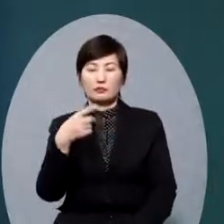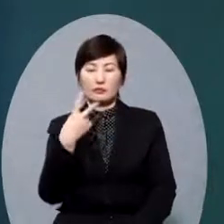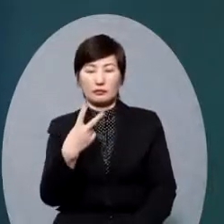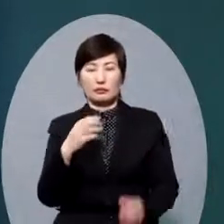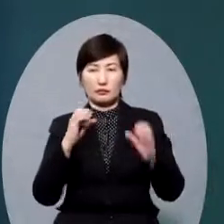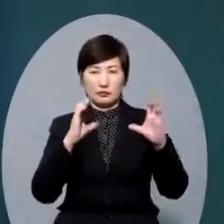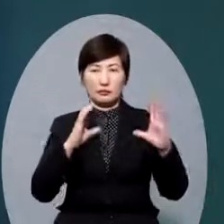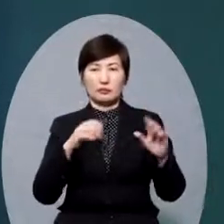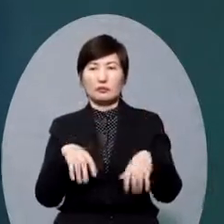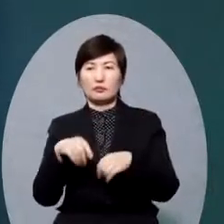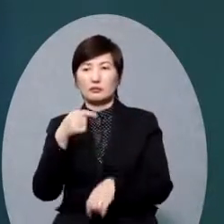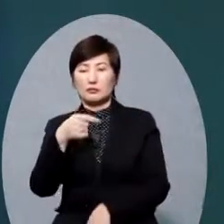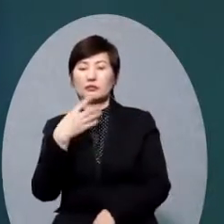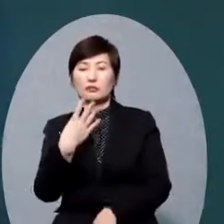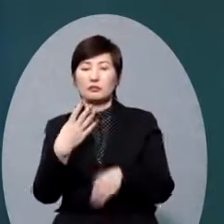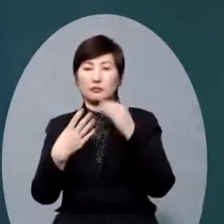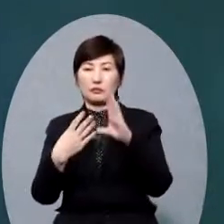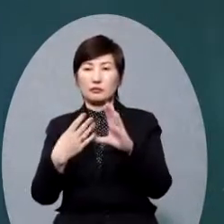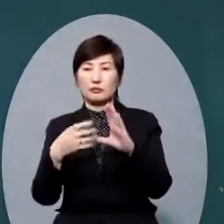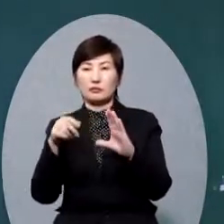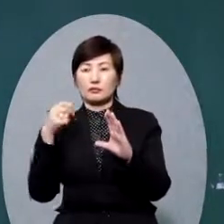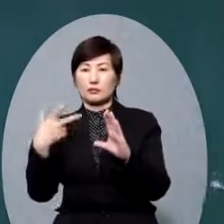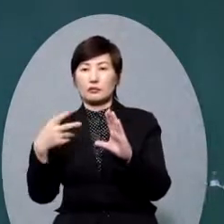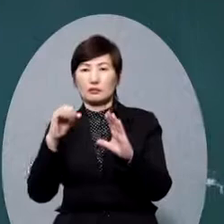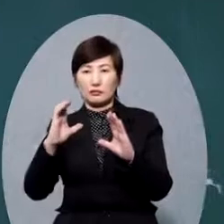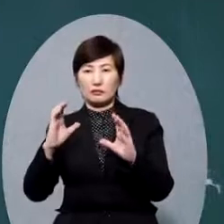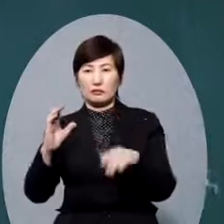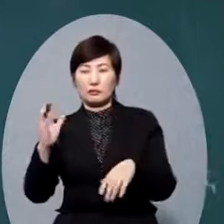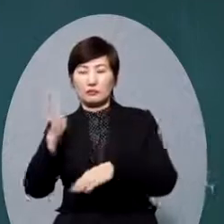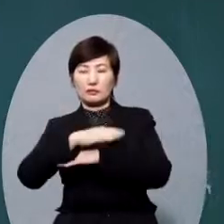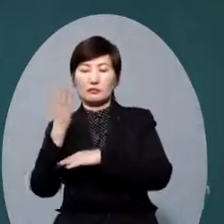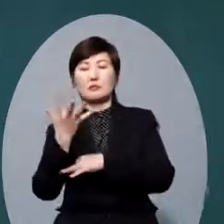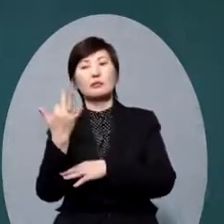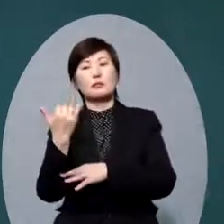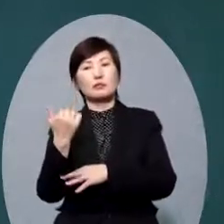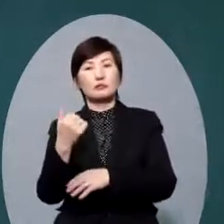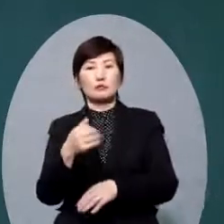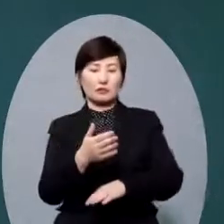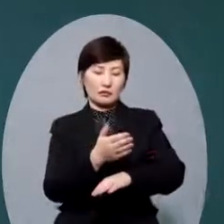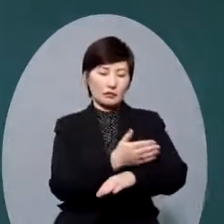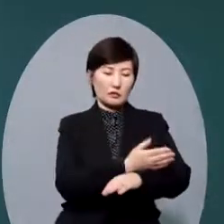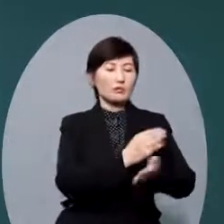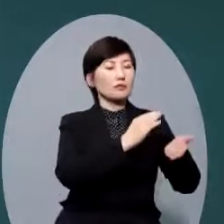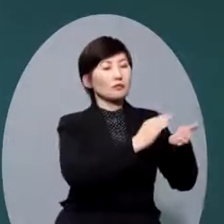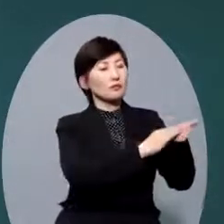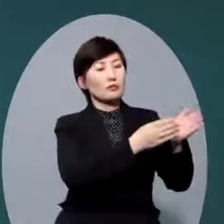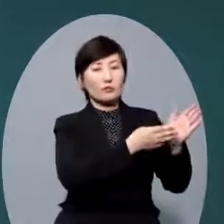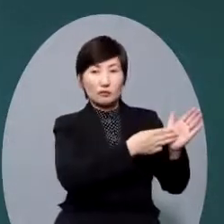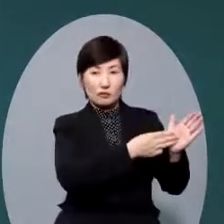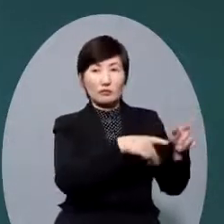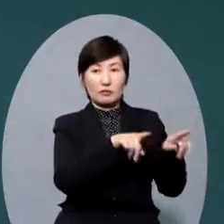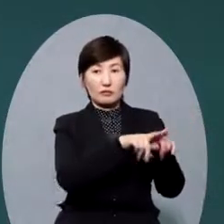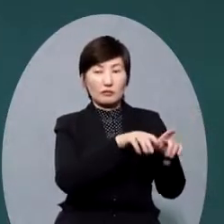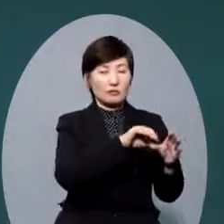Хасах 4, хасах 2, хасах 4, 3. Налалт нь энэ хоёр цэгийг